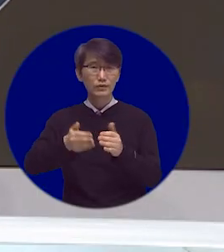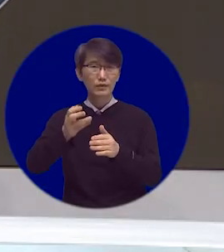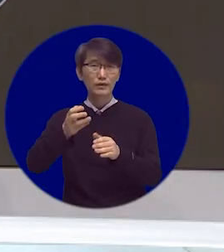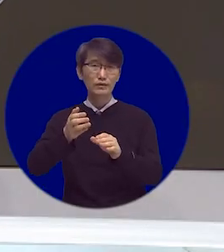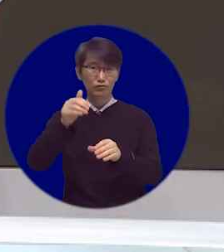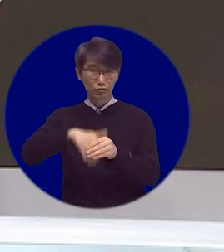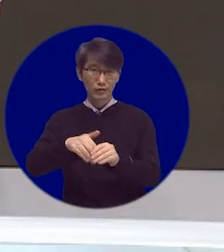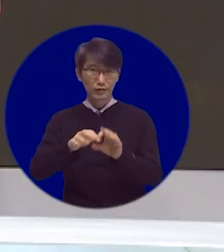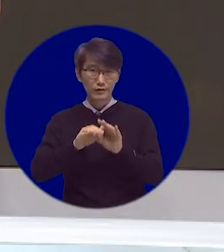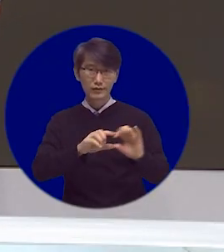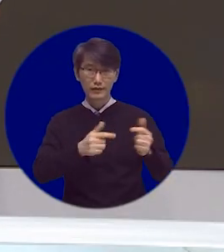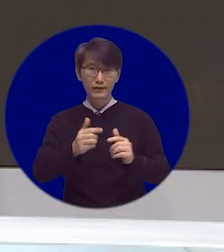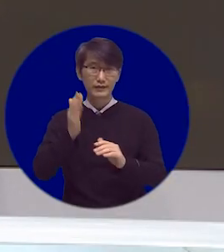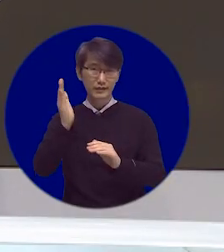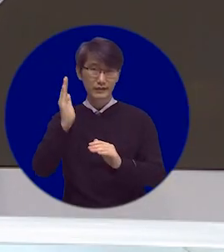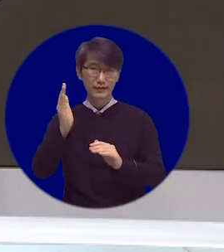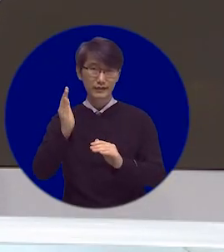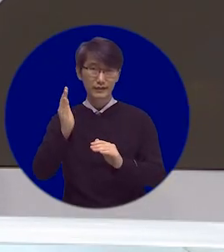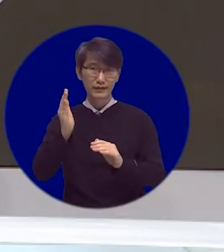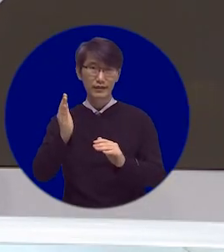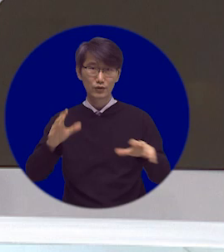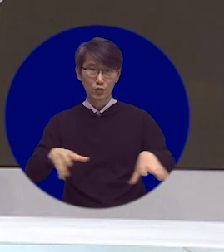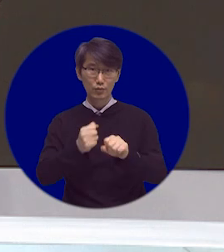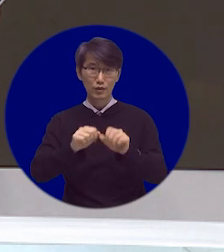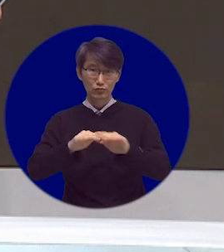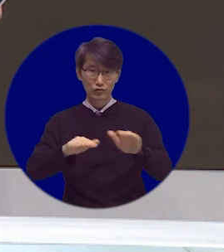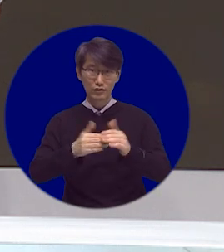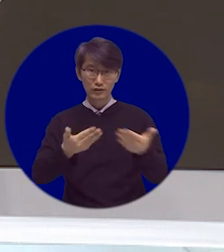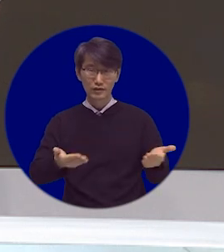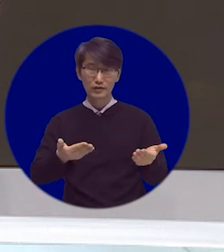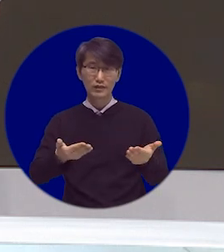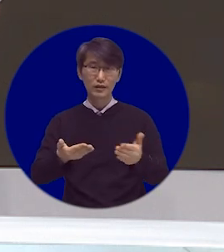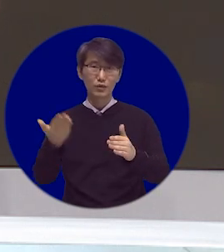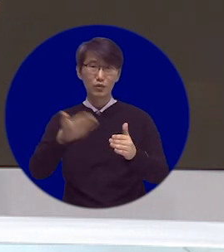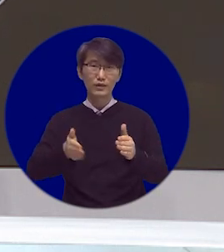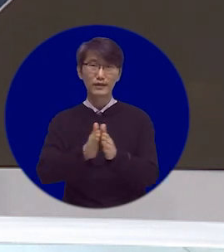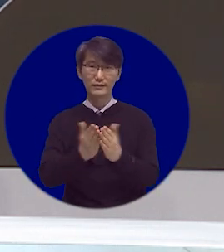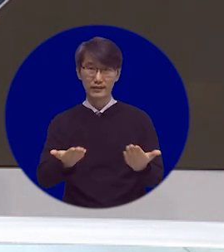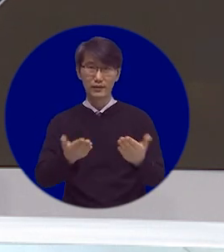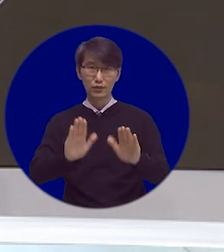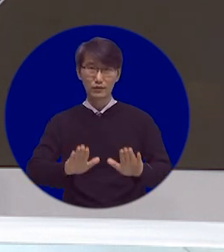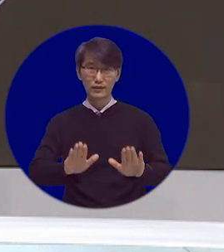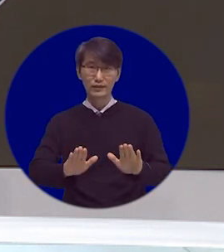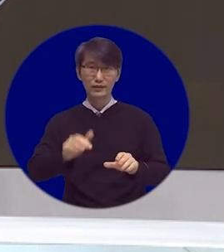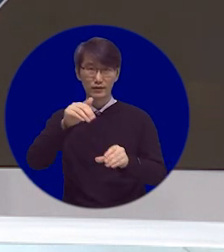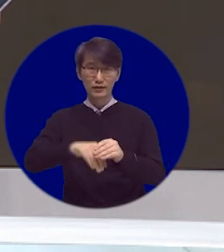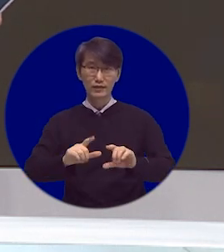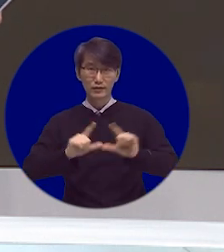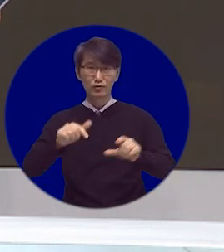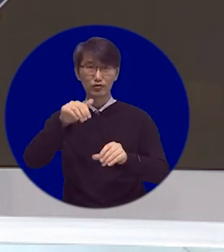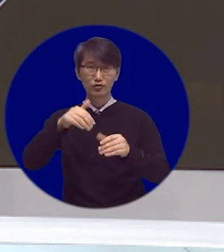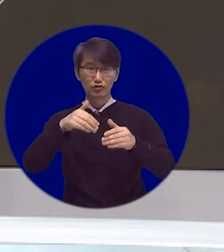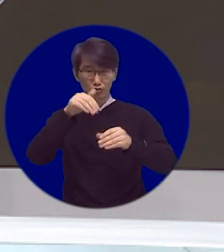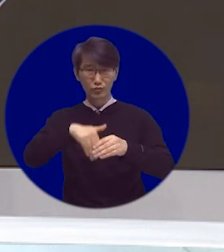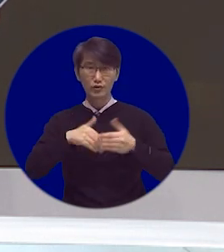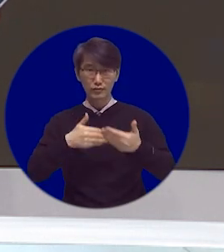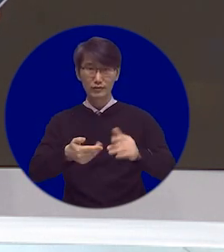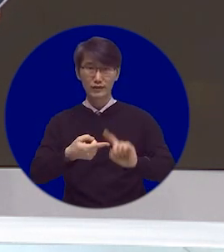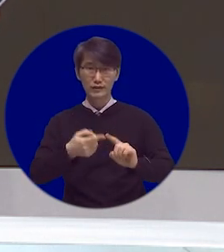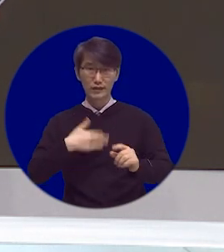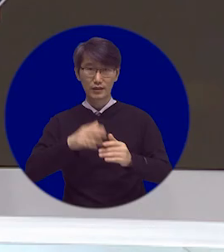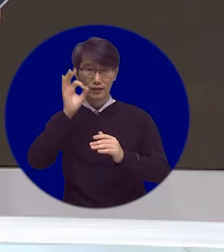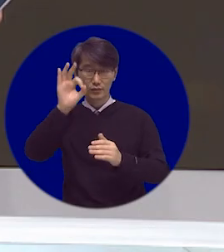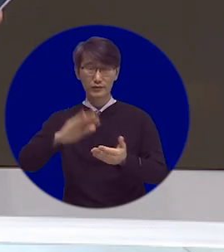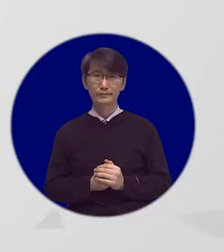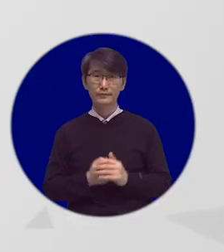공직선거와 관련한 다양한 이야기들을 선거공학적으로 풀어드리는 선거공략집입니다. 오늘은 선거일 투표 절차에 대해서 자세히